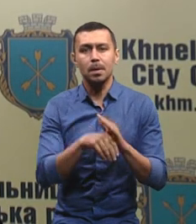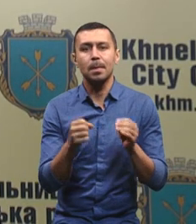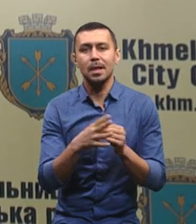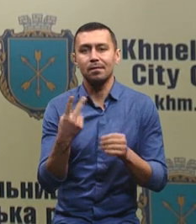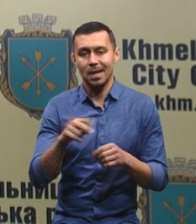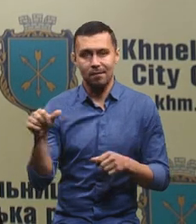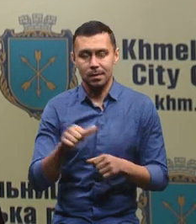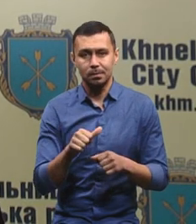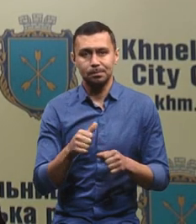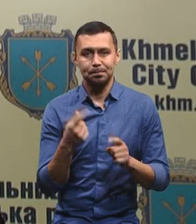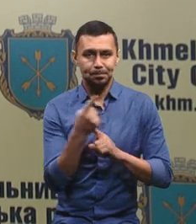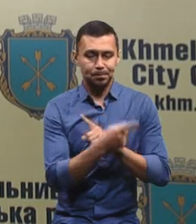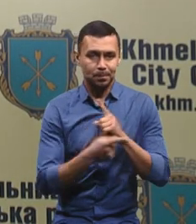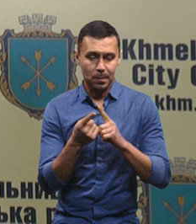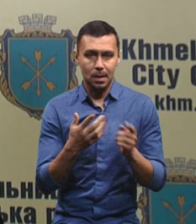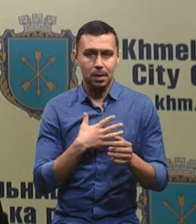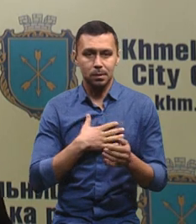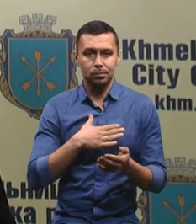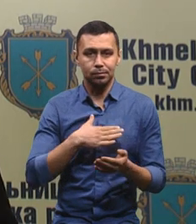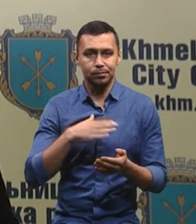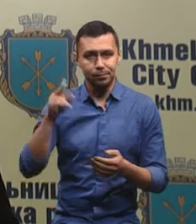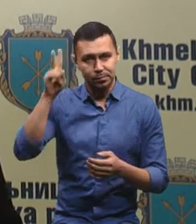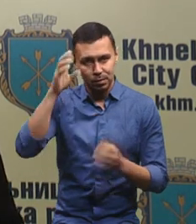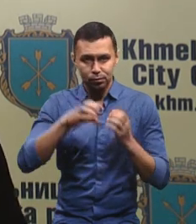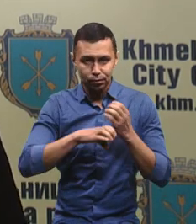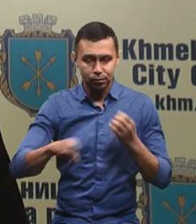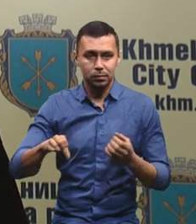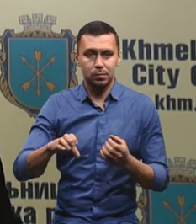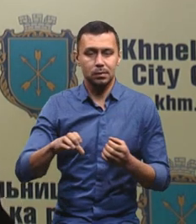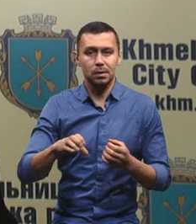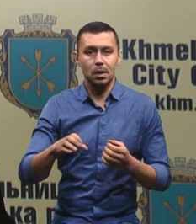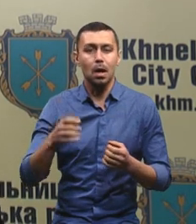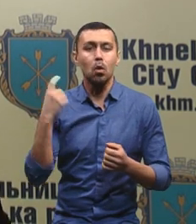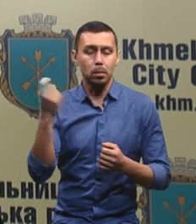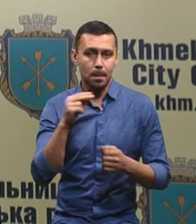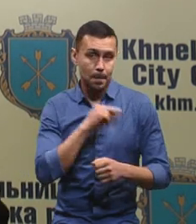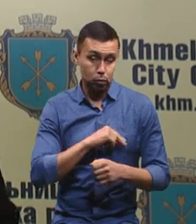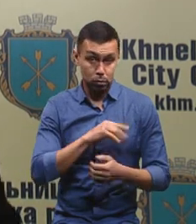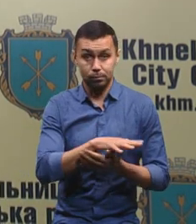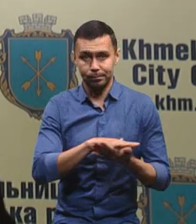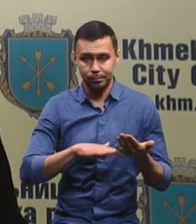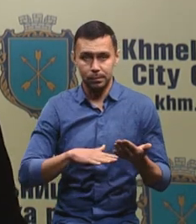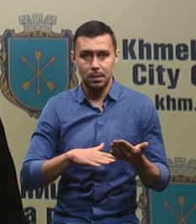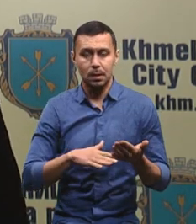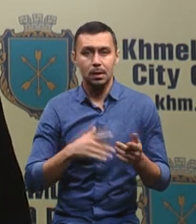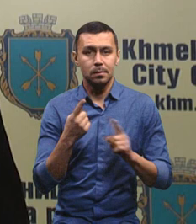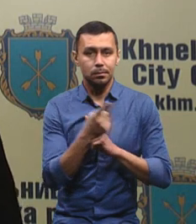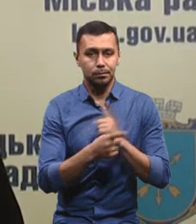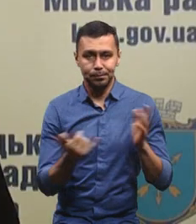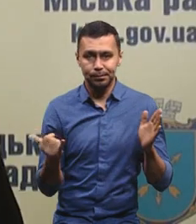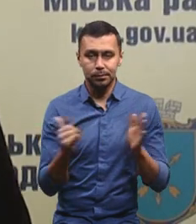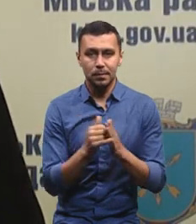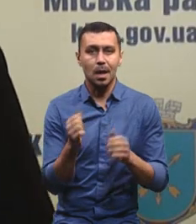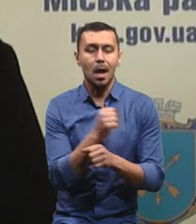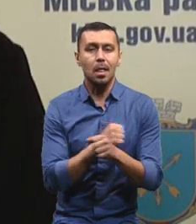хвилин перезавили наші каналізаційні насосні станції і каналізаційне господарство нас працювало і працює перезаживали на генераторі